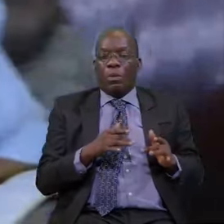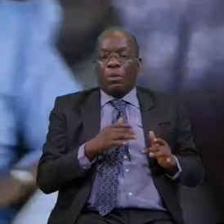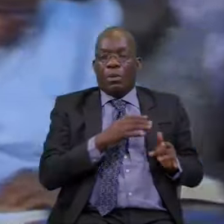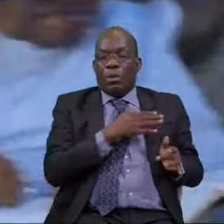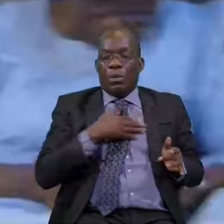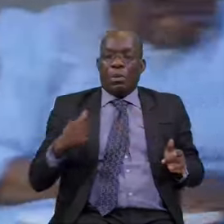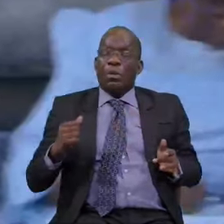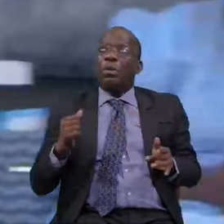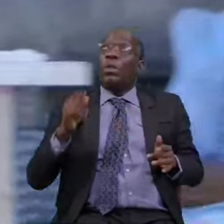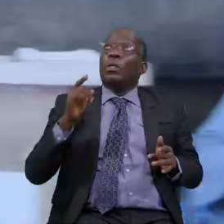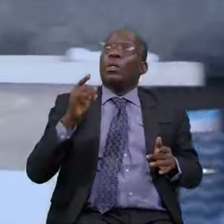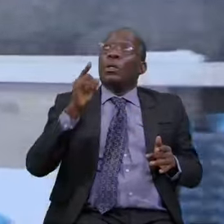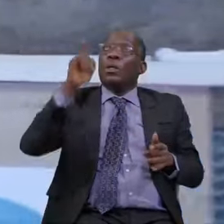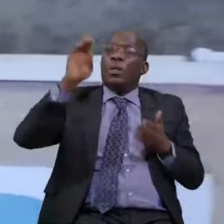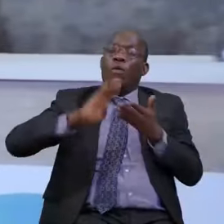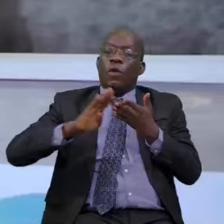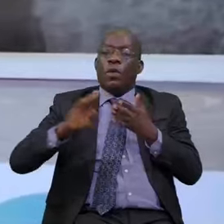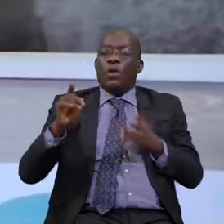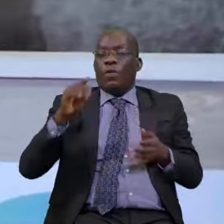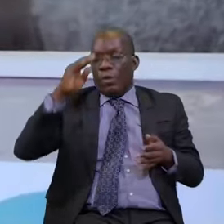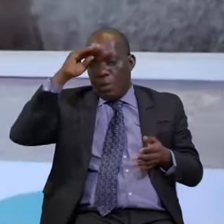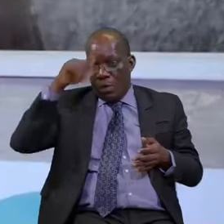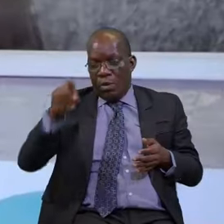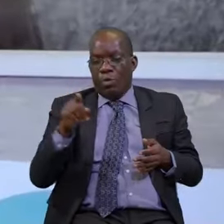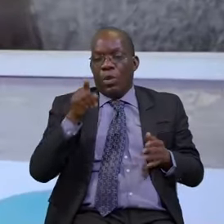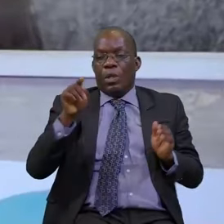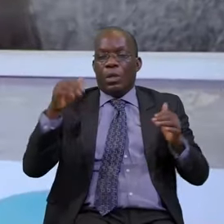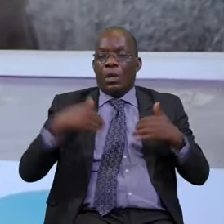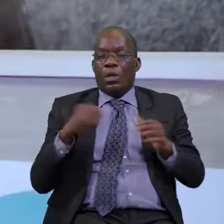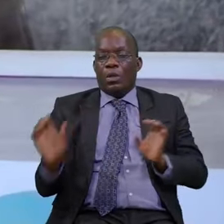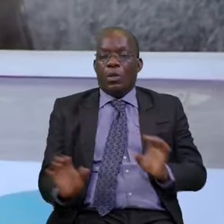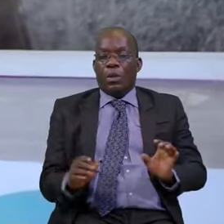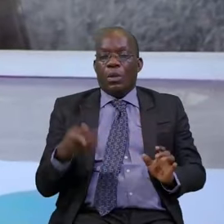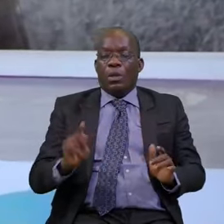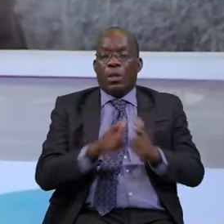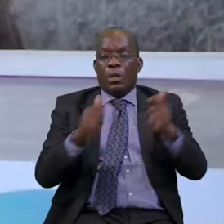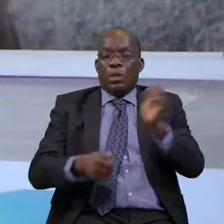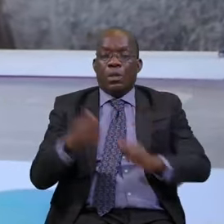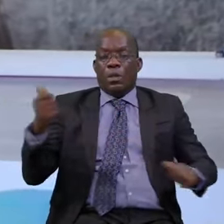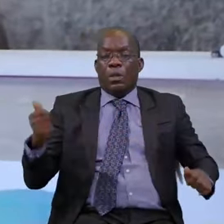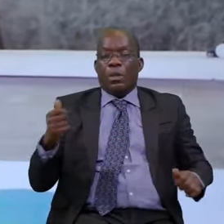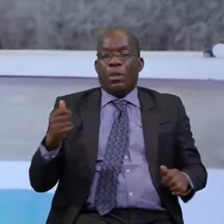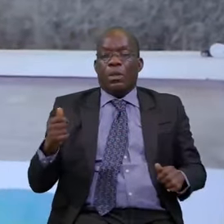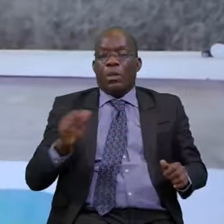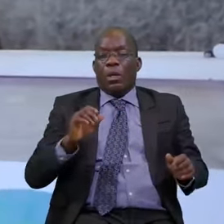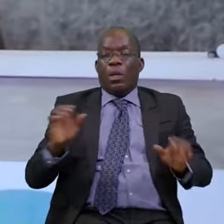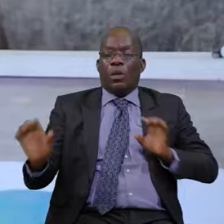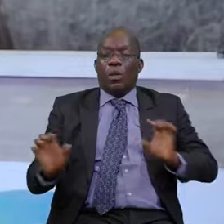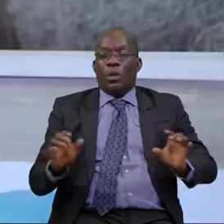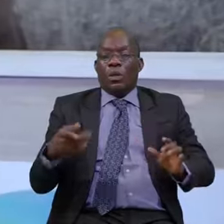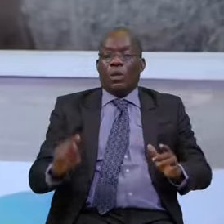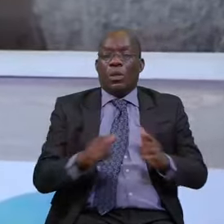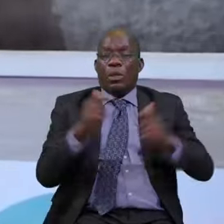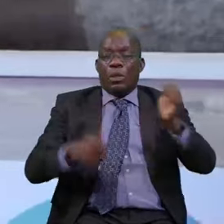et miséricordieux. Jésus l'a pardonné. Il a commis le plus